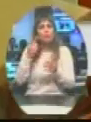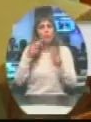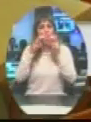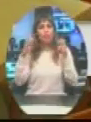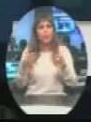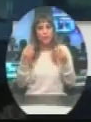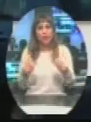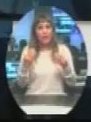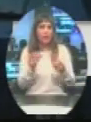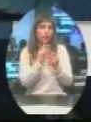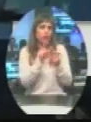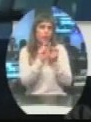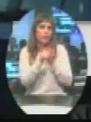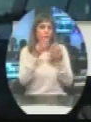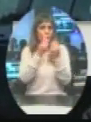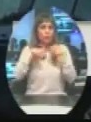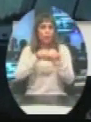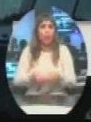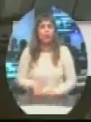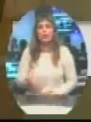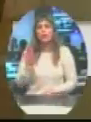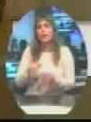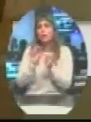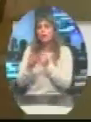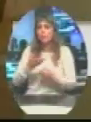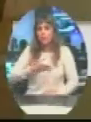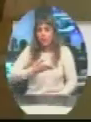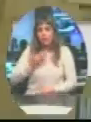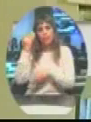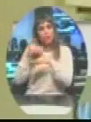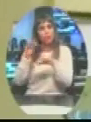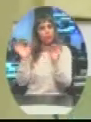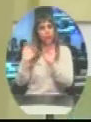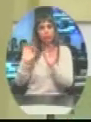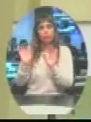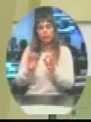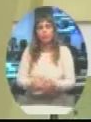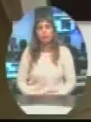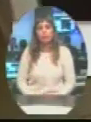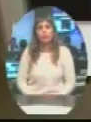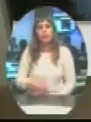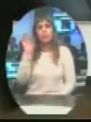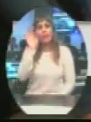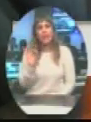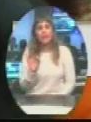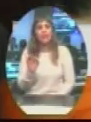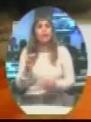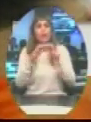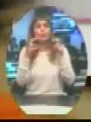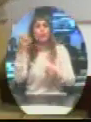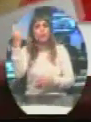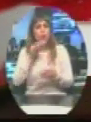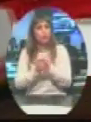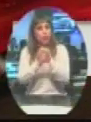התשלומים למשפחות. בנוסף, התשלומים שמתקבלים אינם מעודכנים למדד. הנהלת אור שלום טענה כי הסיבה לכך